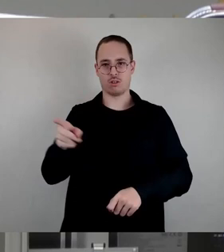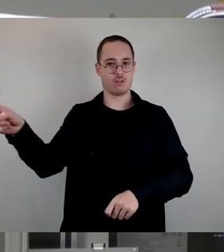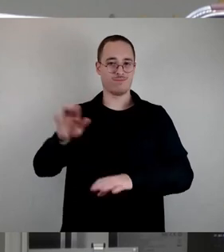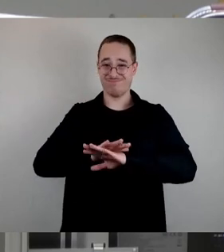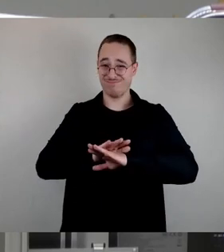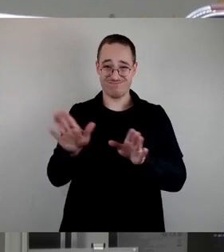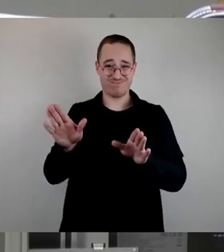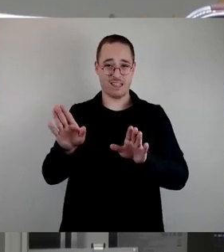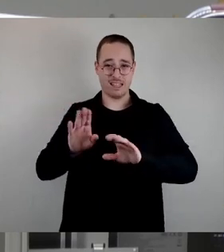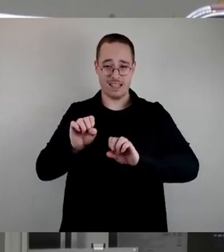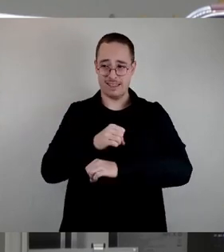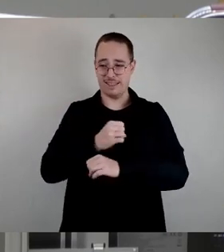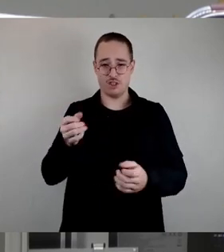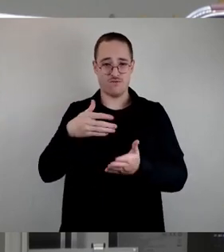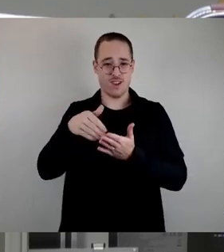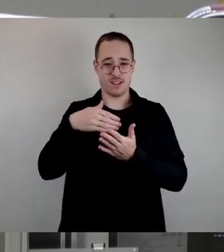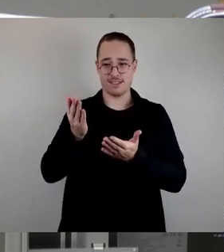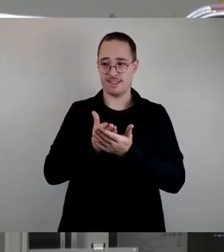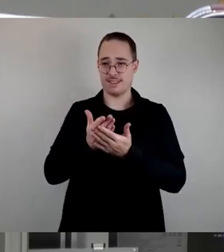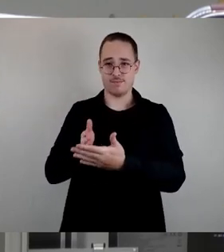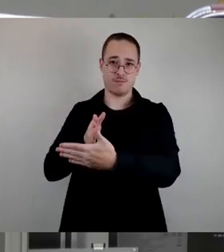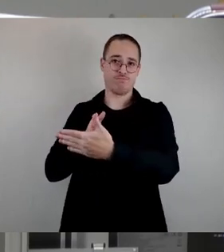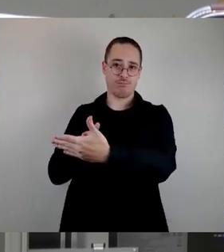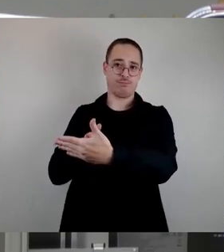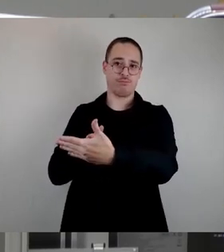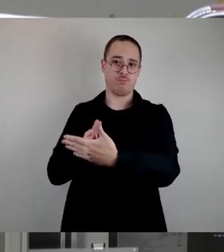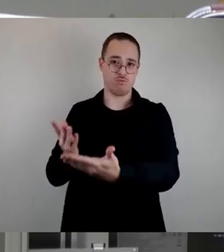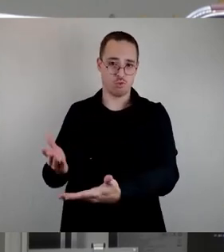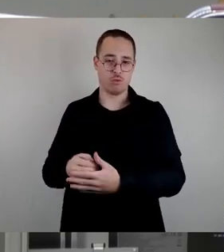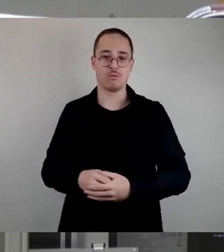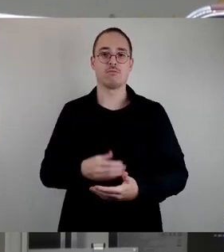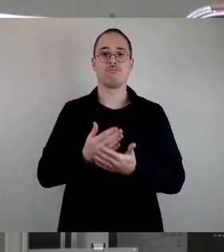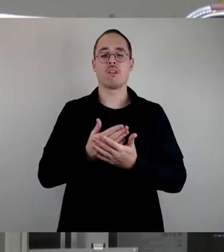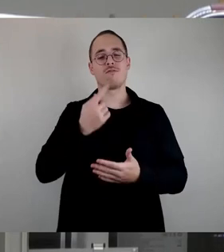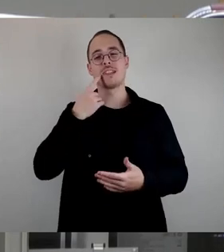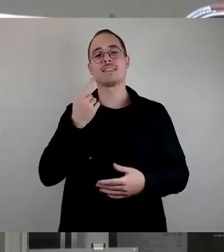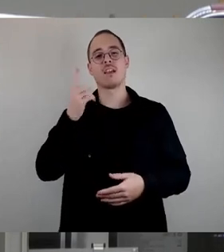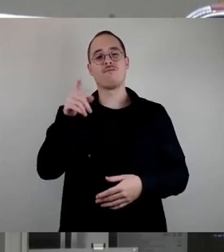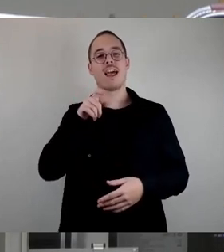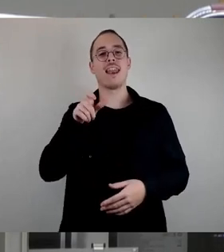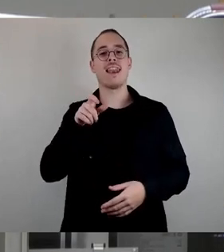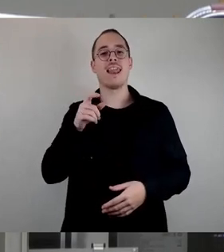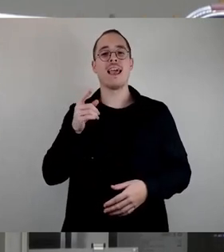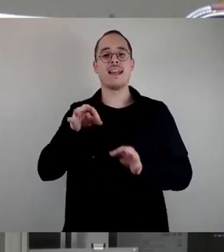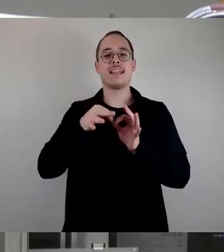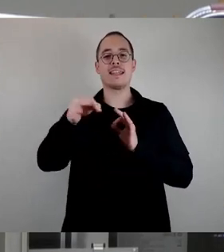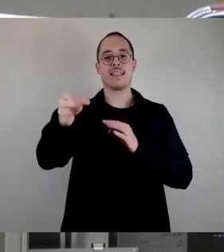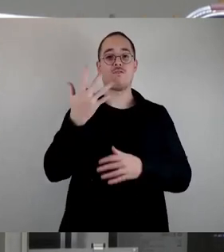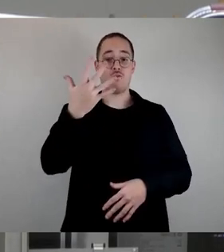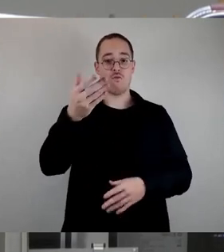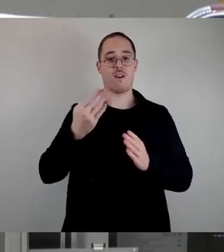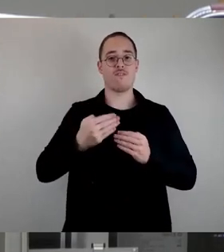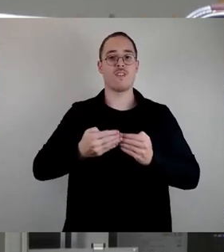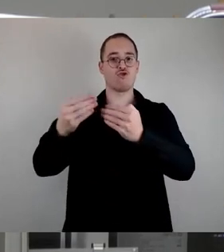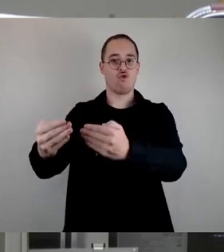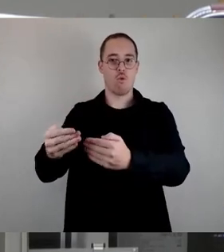wünschenswert ist, aber wir haben eine Linie 5 verschoben von Johannstadt nach Plauen. Ich sage mal auf den Punkt gebracht, da wäre sogar eine